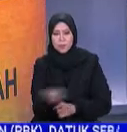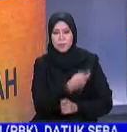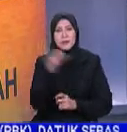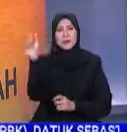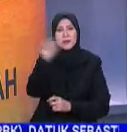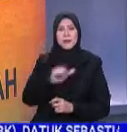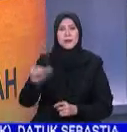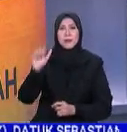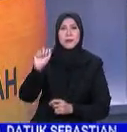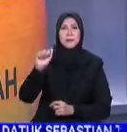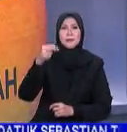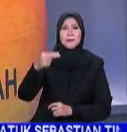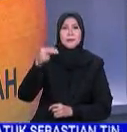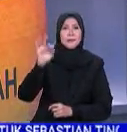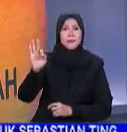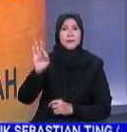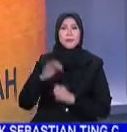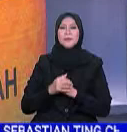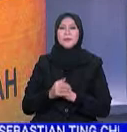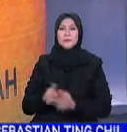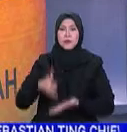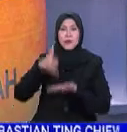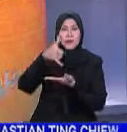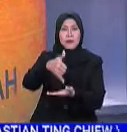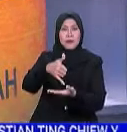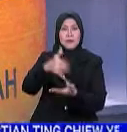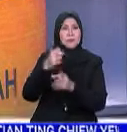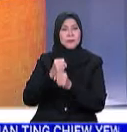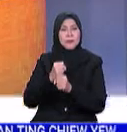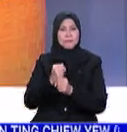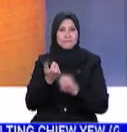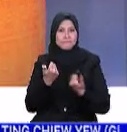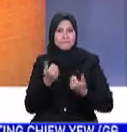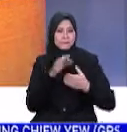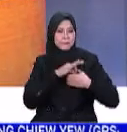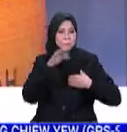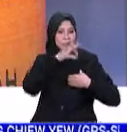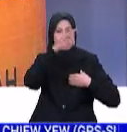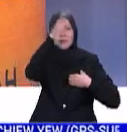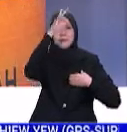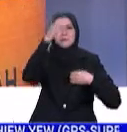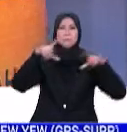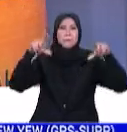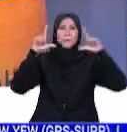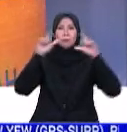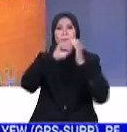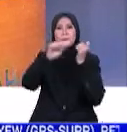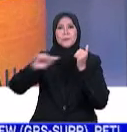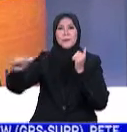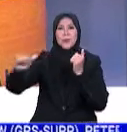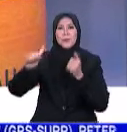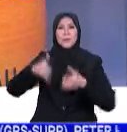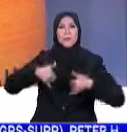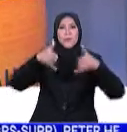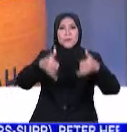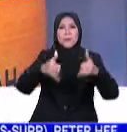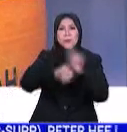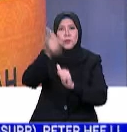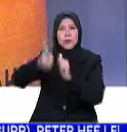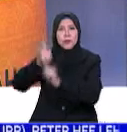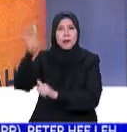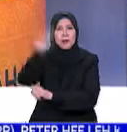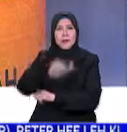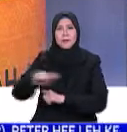Asia AHF. Anugerah tersebut sekaligus bakal menjadi pembakar semangat untuk mengharungi kempen kejohanan trofi juara-juara